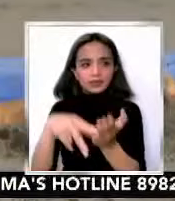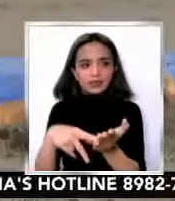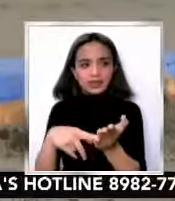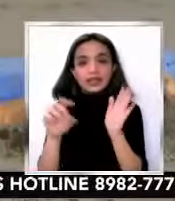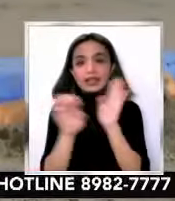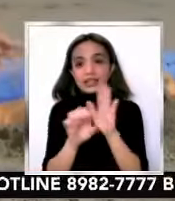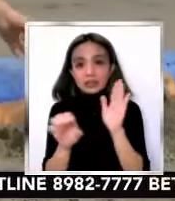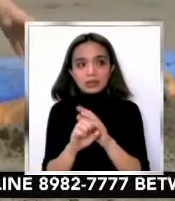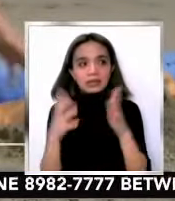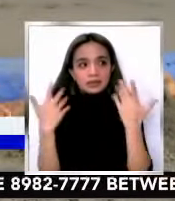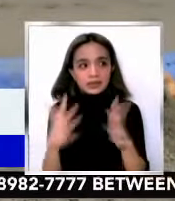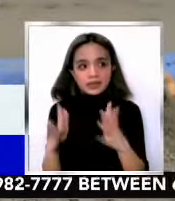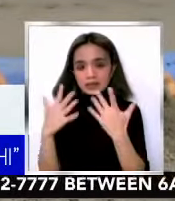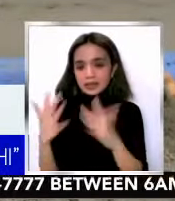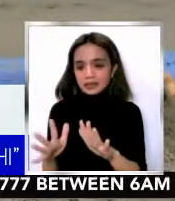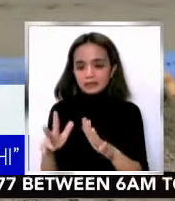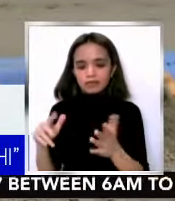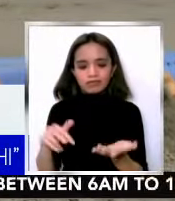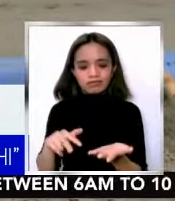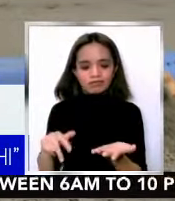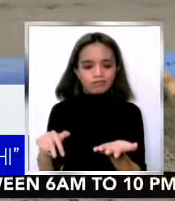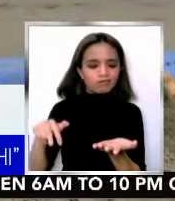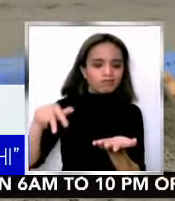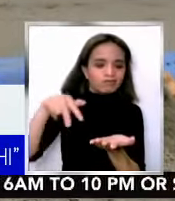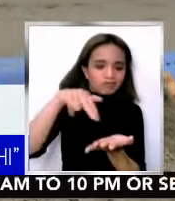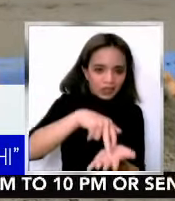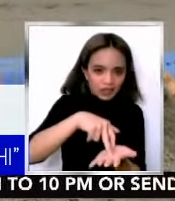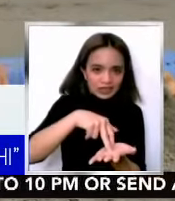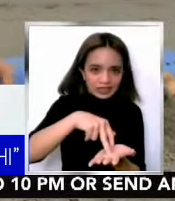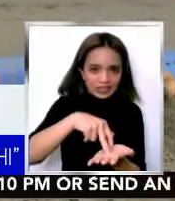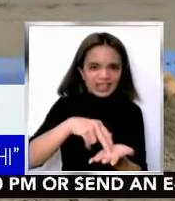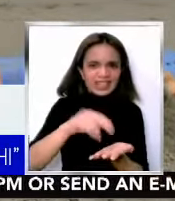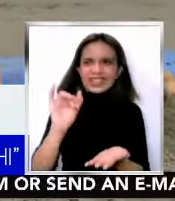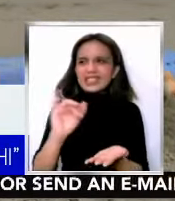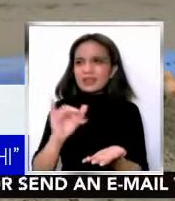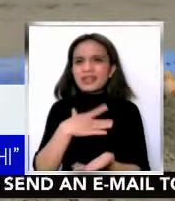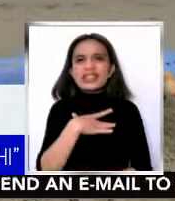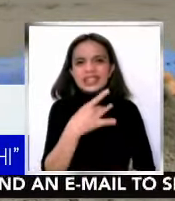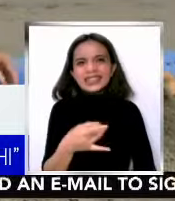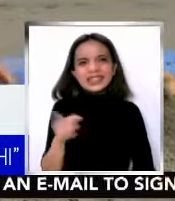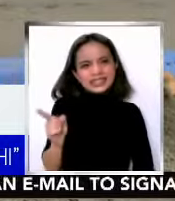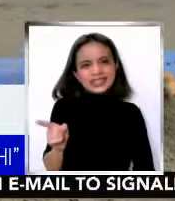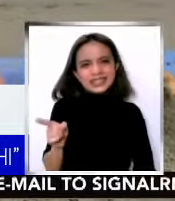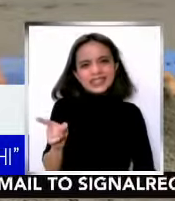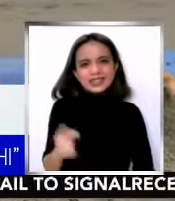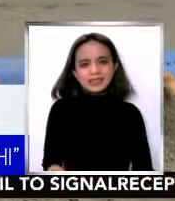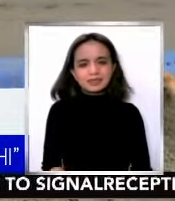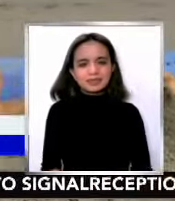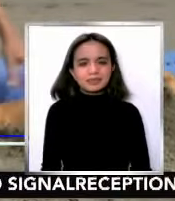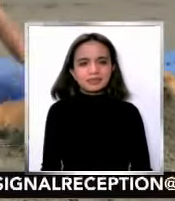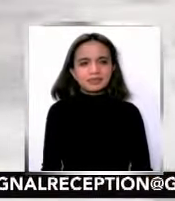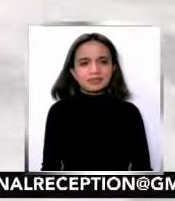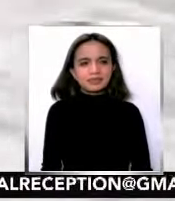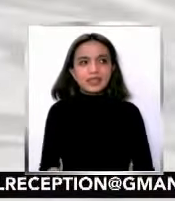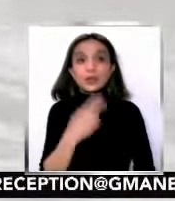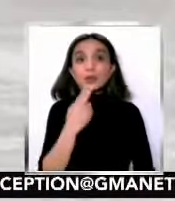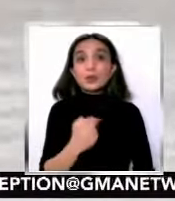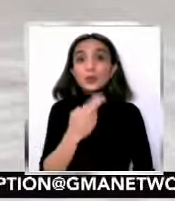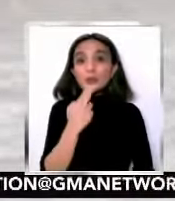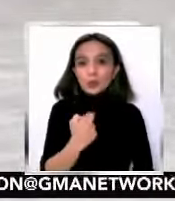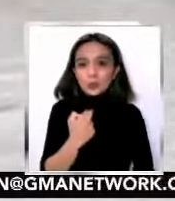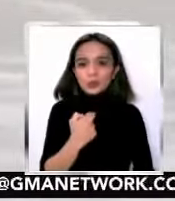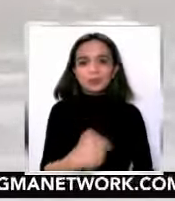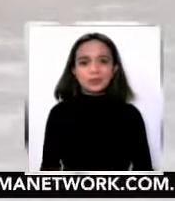ride, tumatalo siya, bumabalik siya sa surfboard na parang trip pa rin po niya. Kaya yun, okay din. Saka cute.